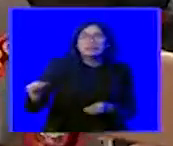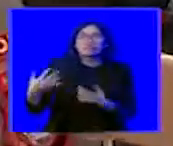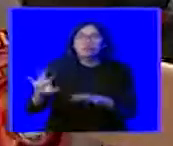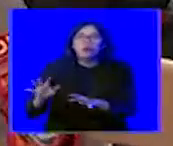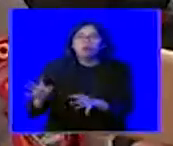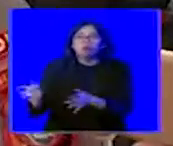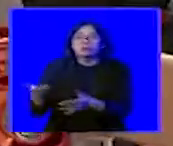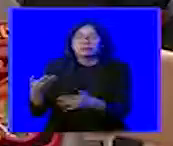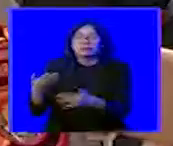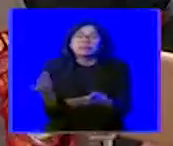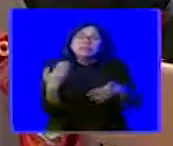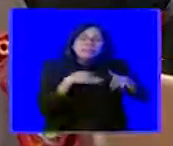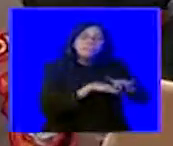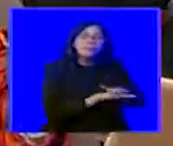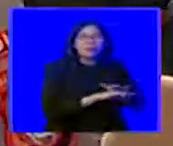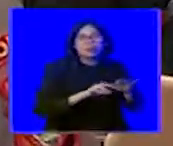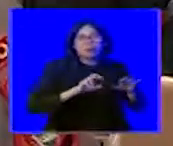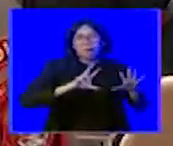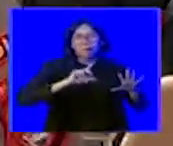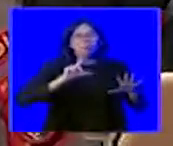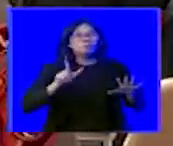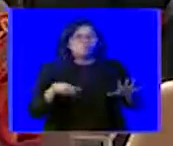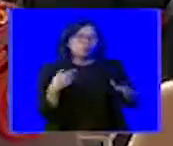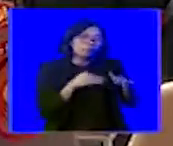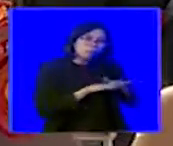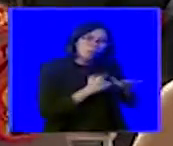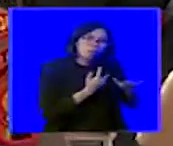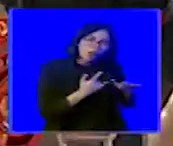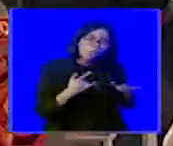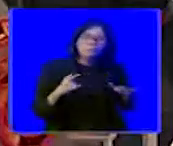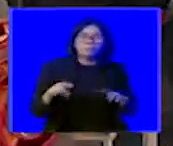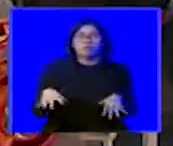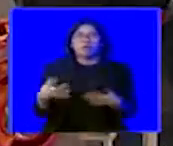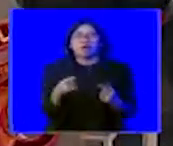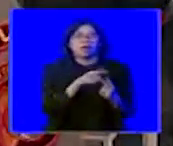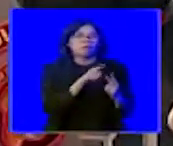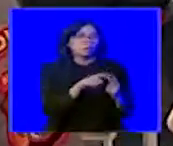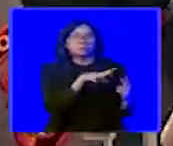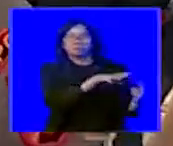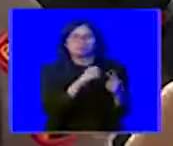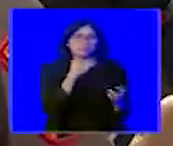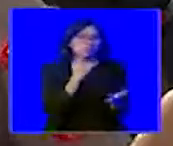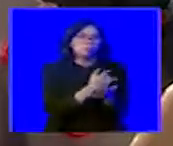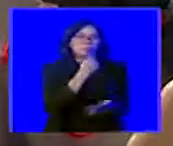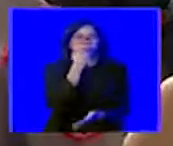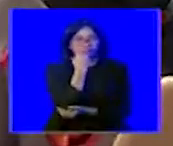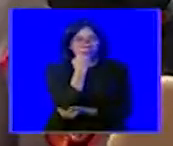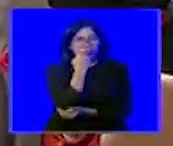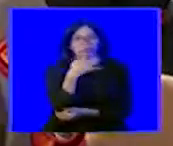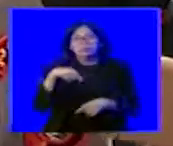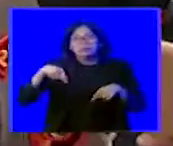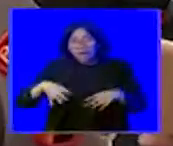setelah selesai digunakan, disimpan selama kurang lebih hampir 8 bulan. Nah, ini kita tetapkan sebagai tersangka. Sementara tim